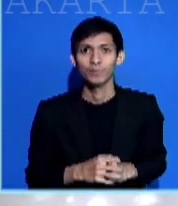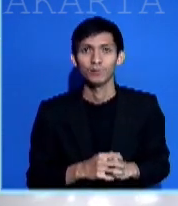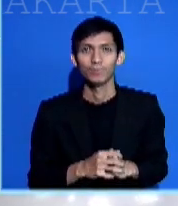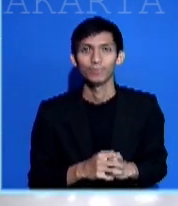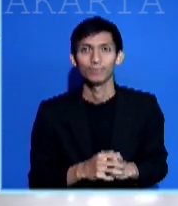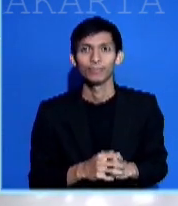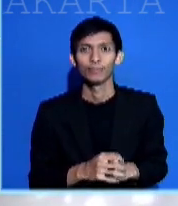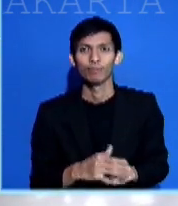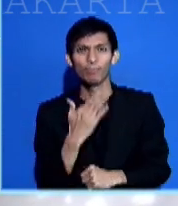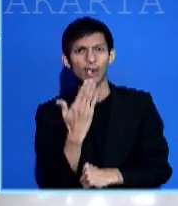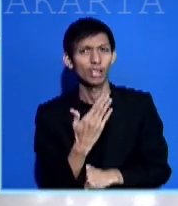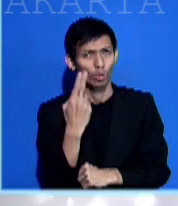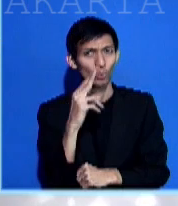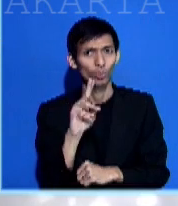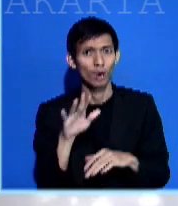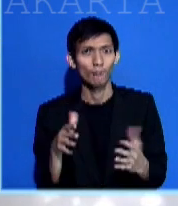termasuk